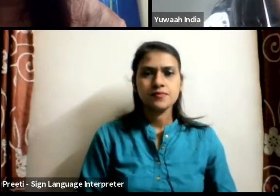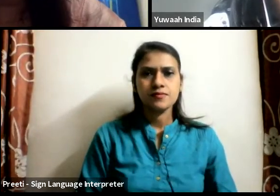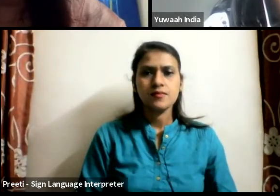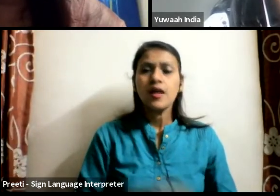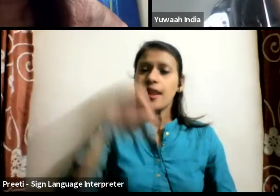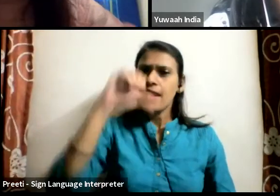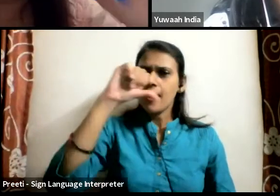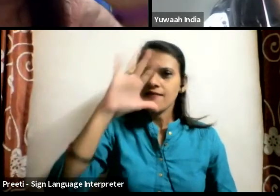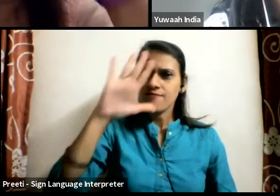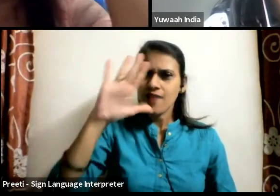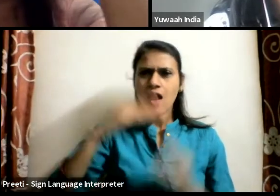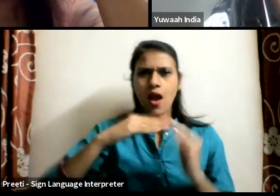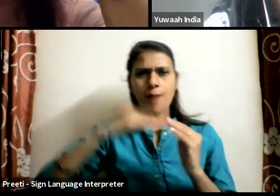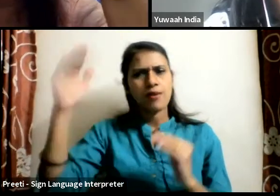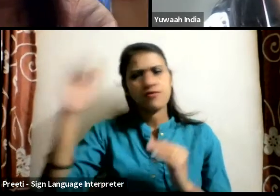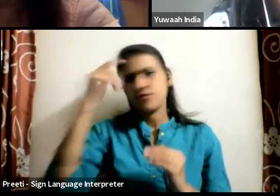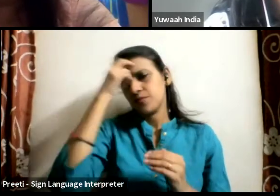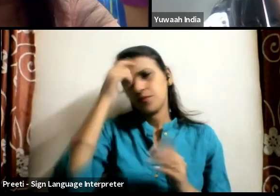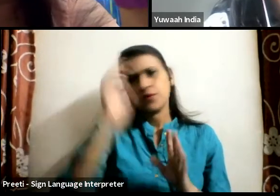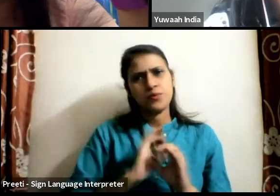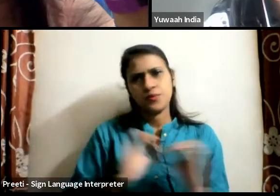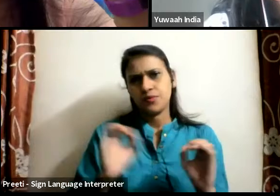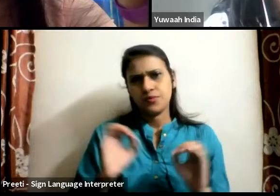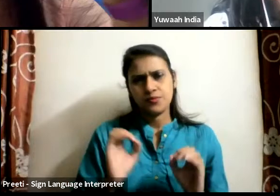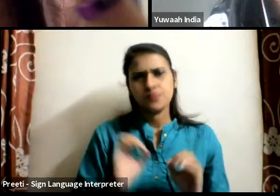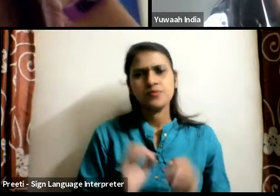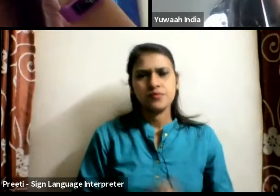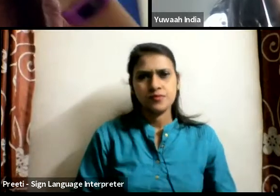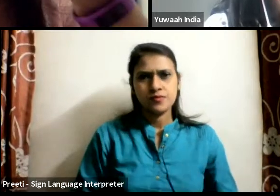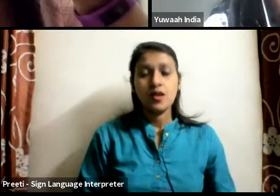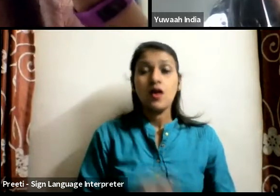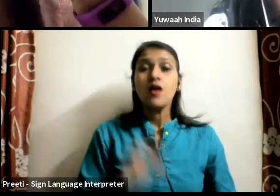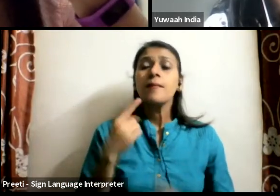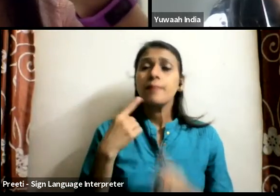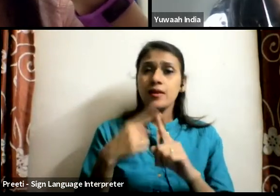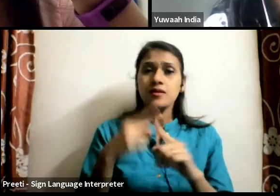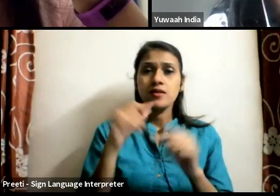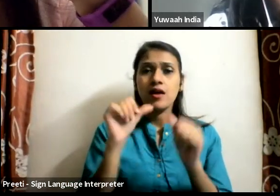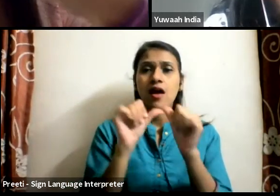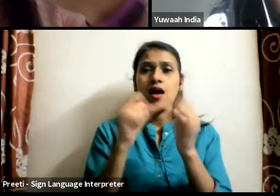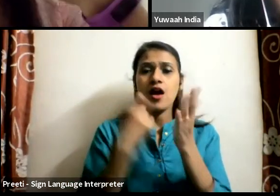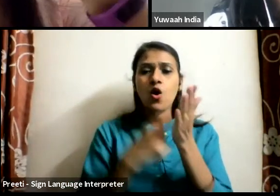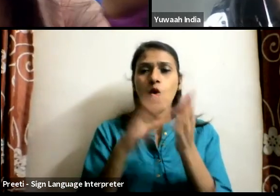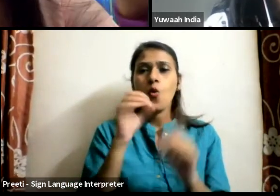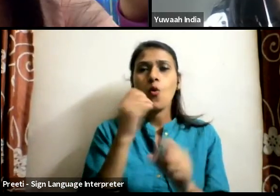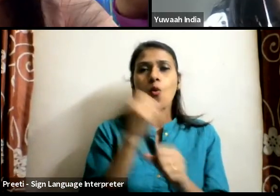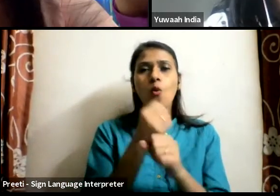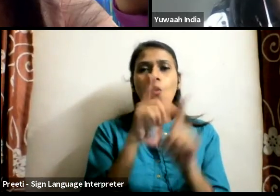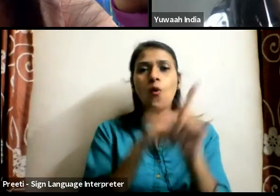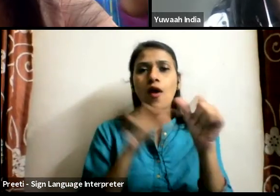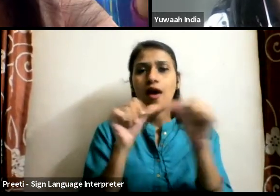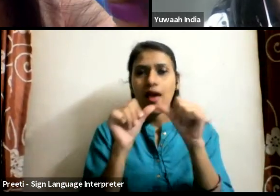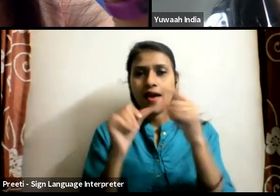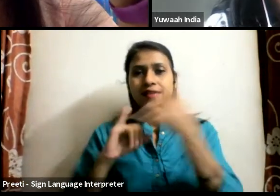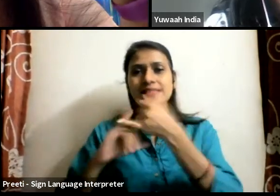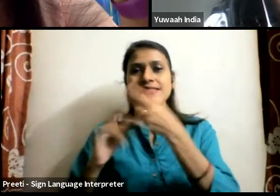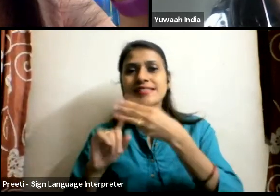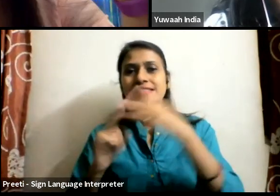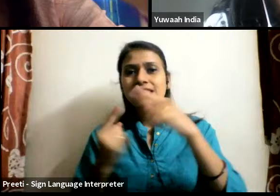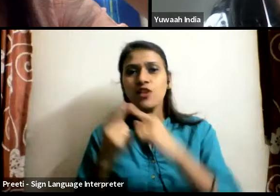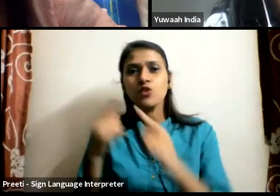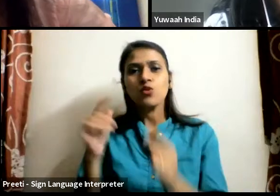के बाद आप जो आप कार्य सेतु ऐप है या जिस भी प्रोफेशनल से आप कनेक्टेड हैं, आप उससे बात कर सकते हैं. वो